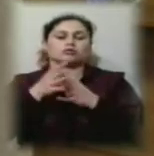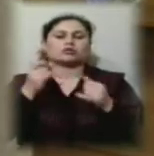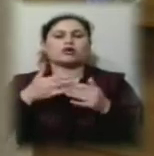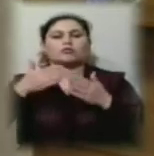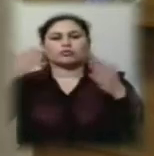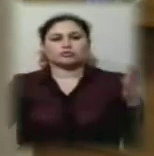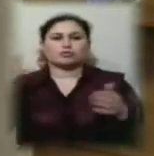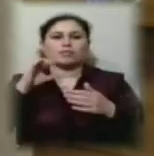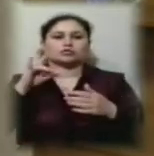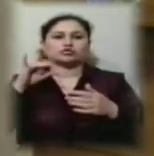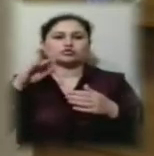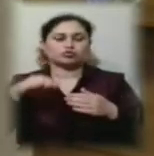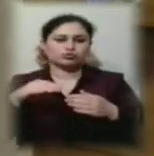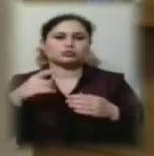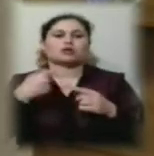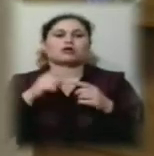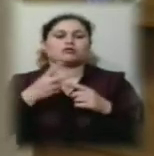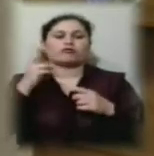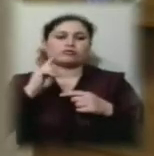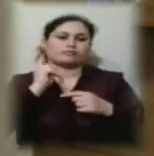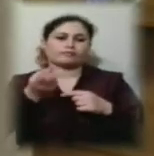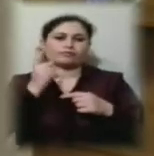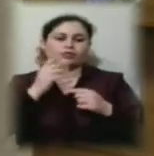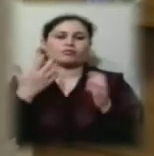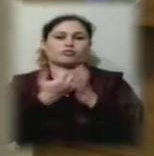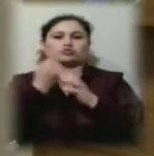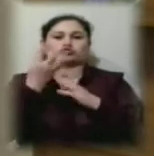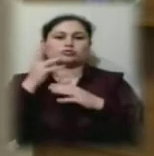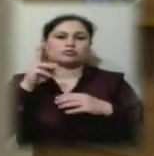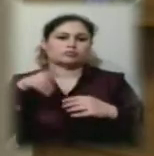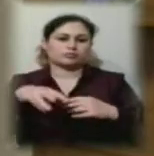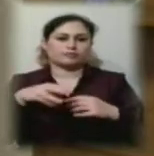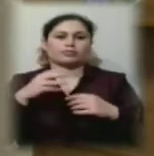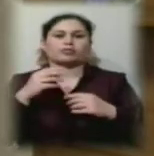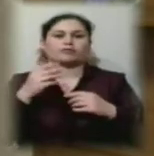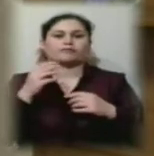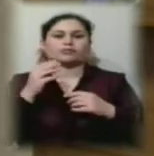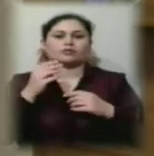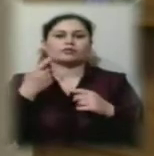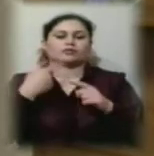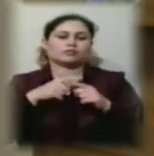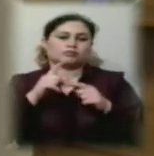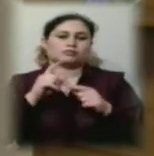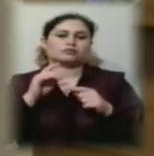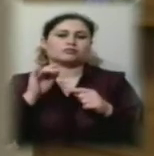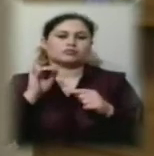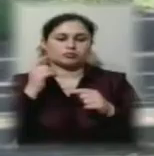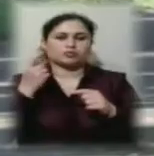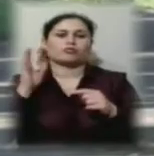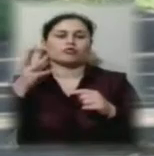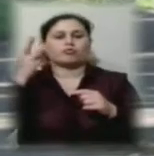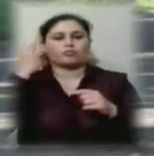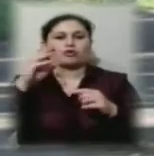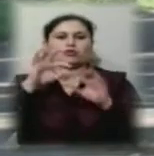односторонньому вимірі. Це якщо в дві сторони, то 14 кілометрів, близько того, і модернізуємо тягові підстанції.